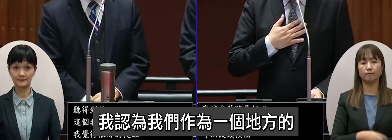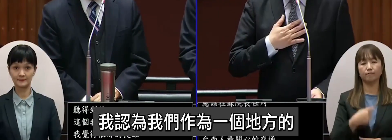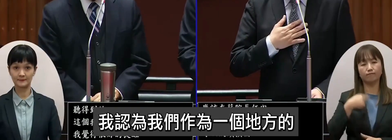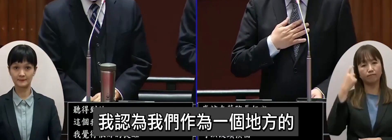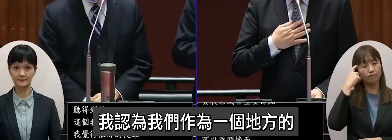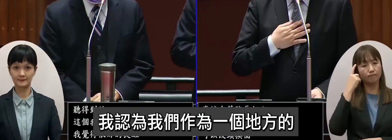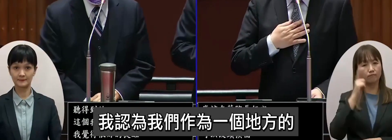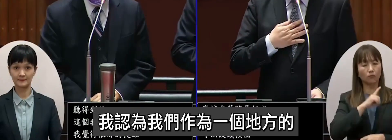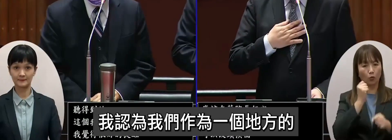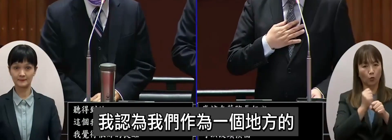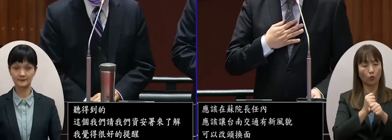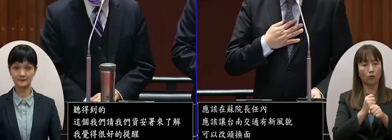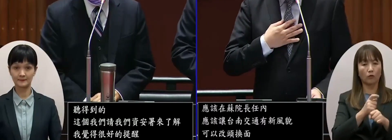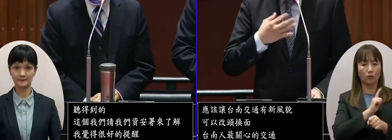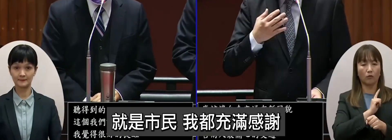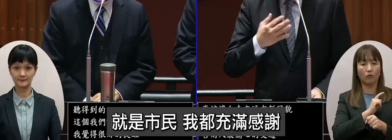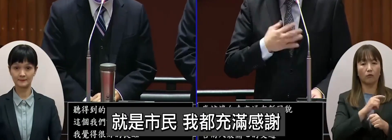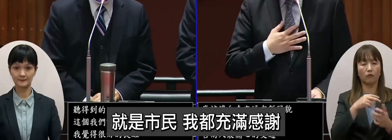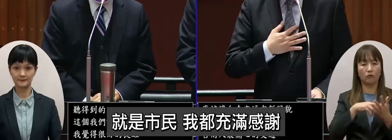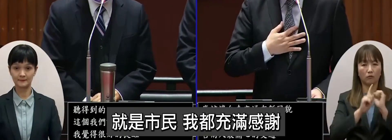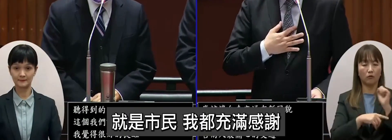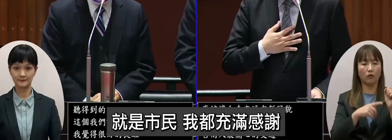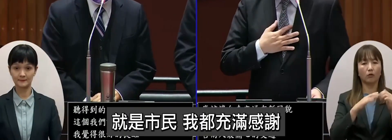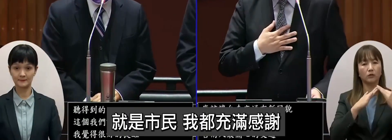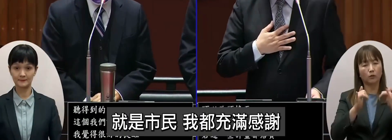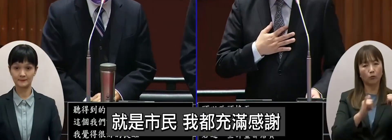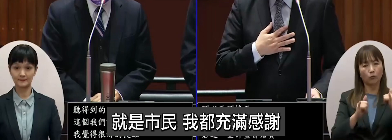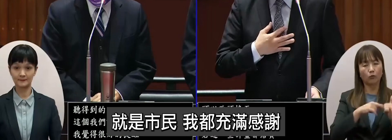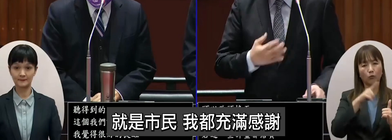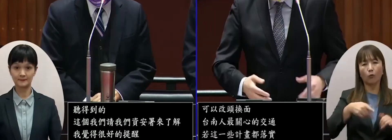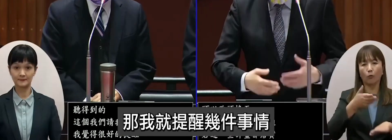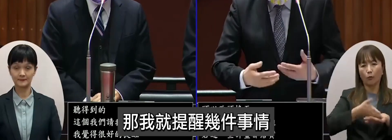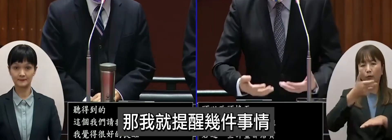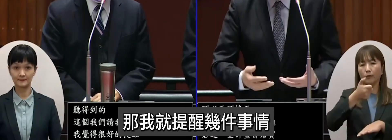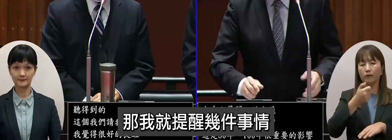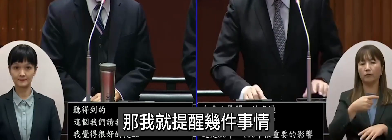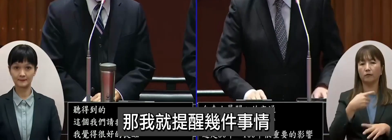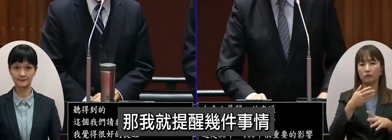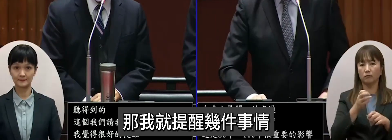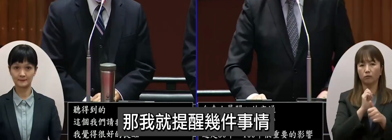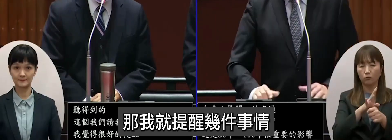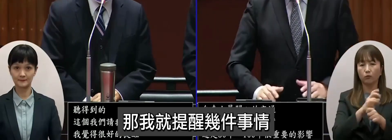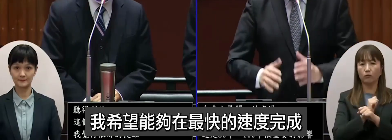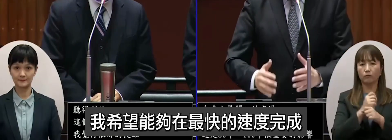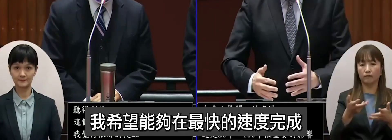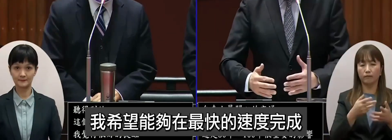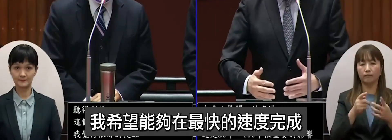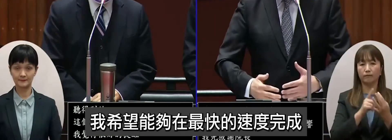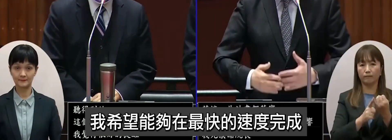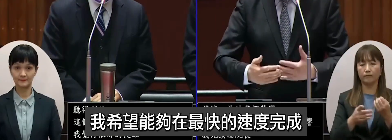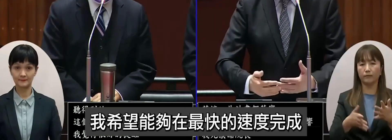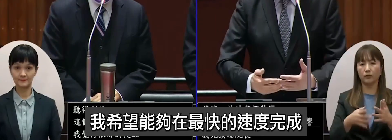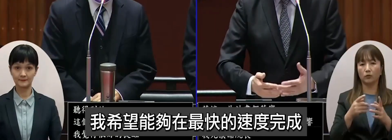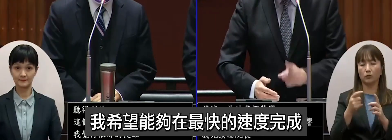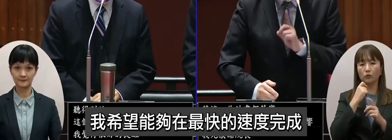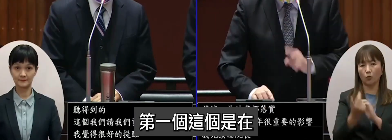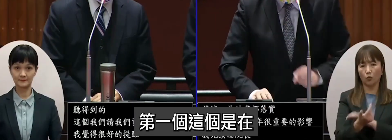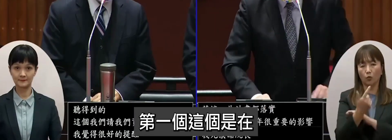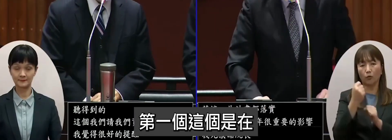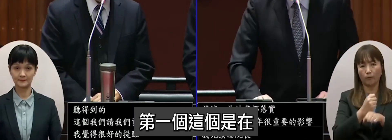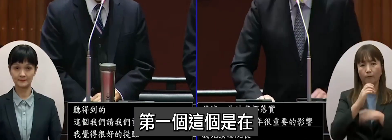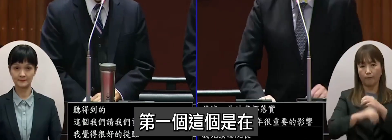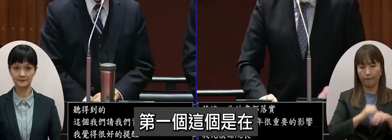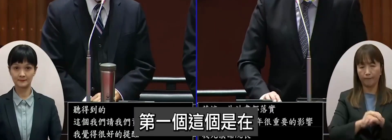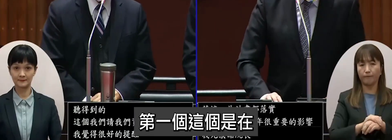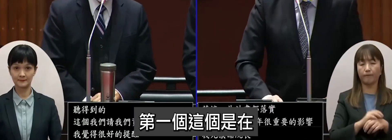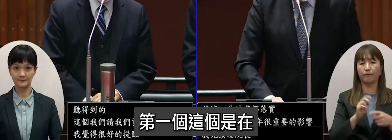认为我们作为一个地方的，就算是市民，我都充满感谢。那我现在提醒几件事情，我希望能够在最快的速度完成。第一个